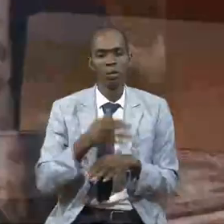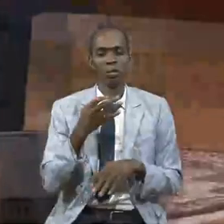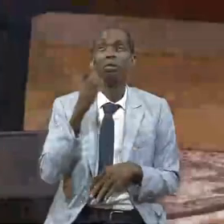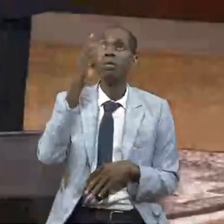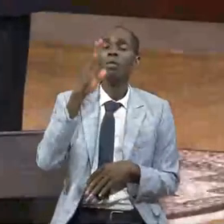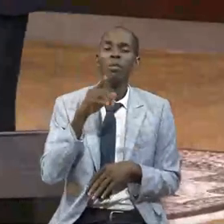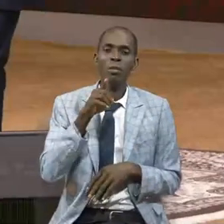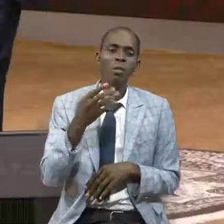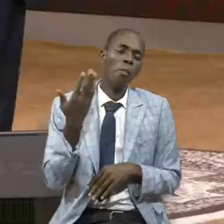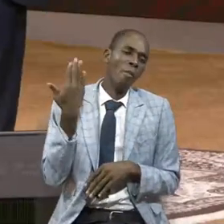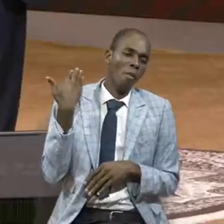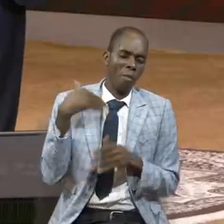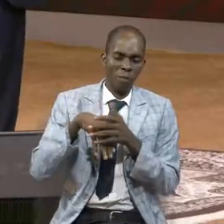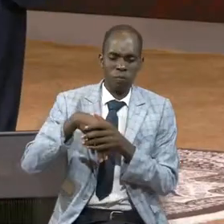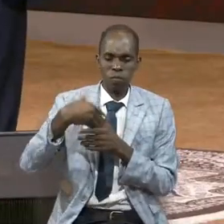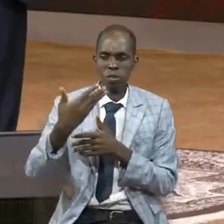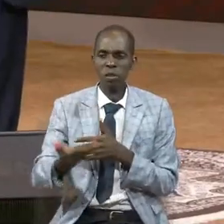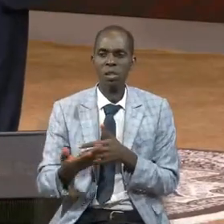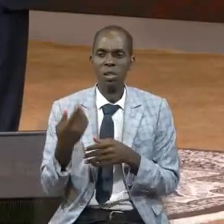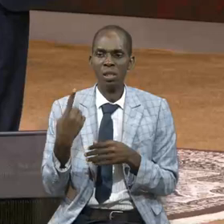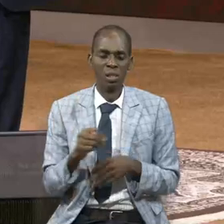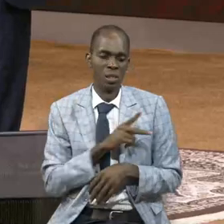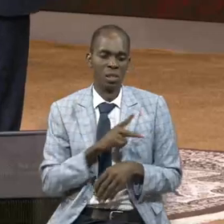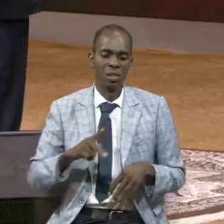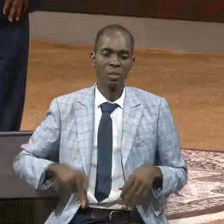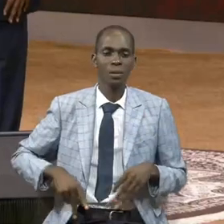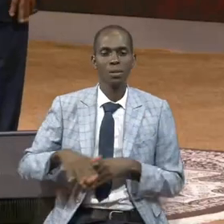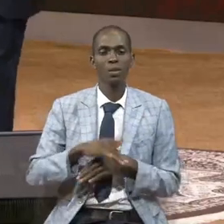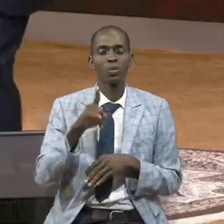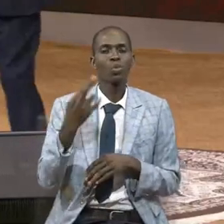Vous étiez hors du royaume. Vous